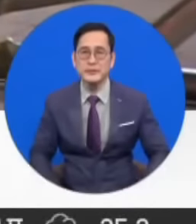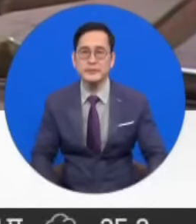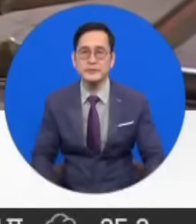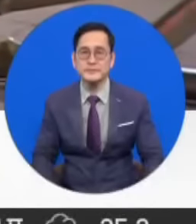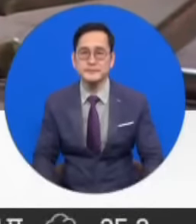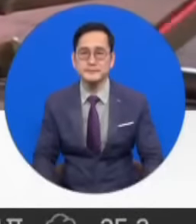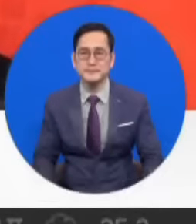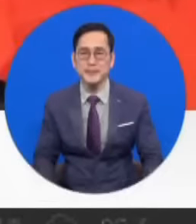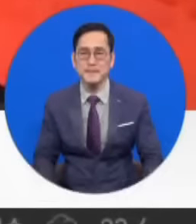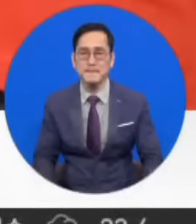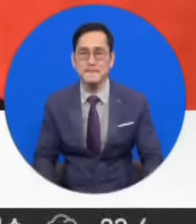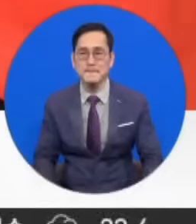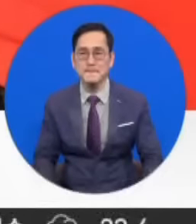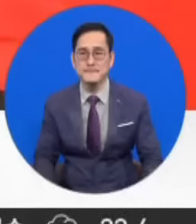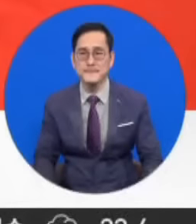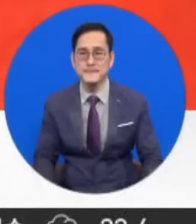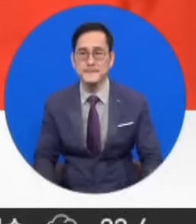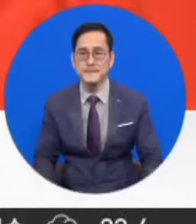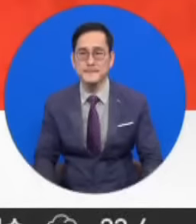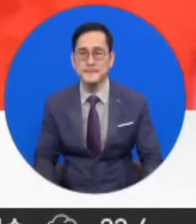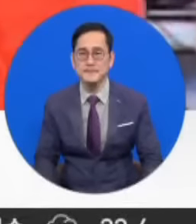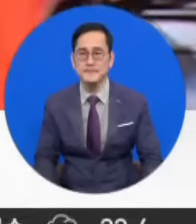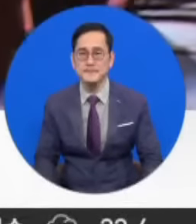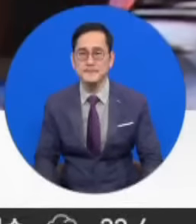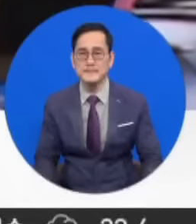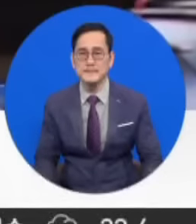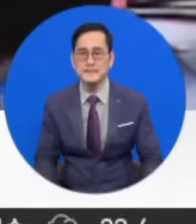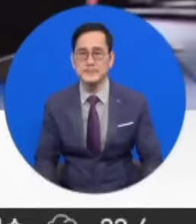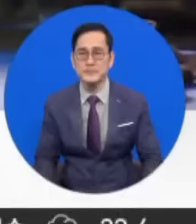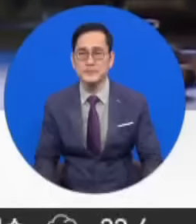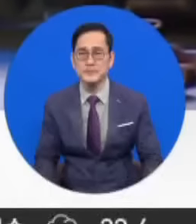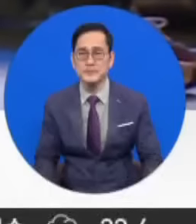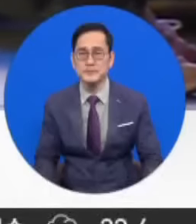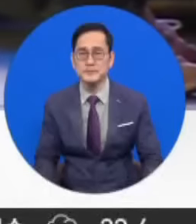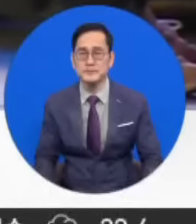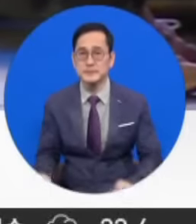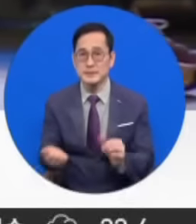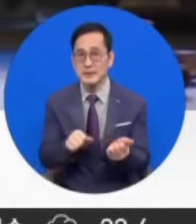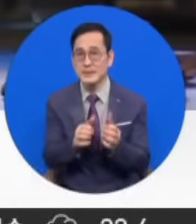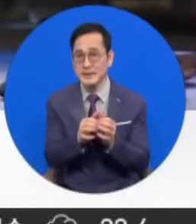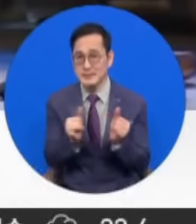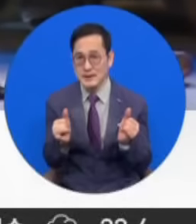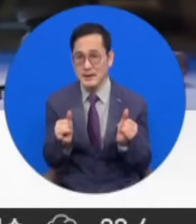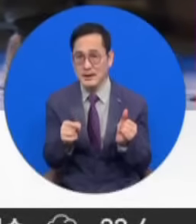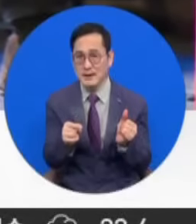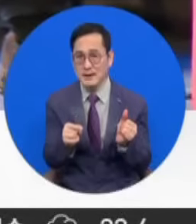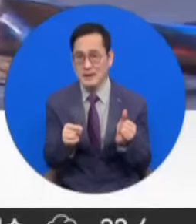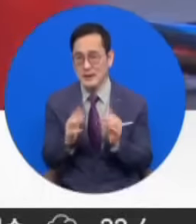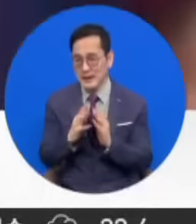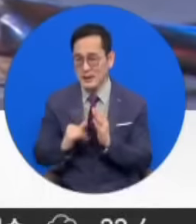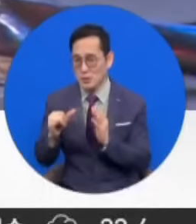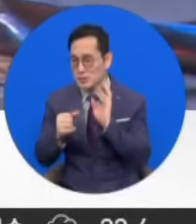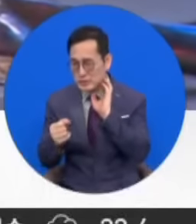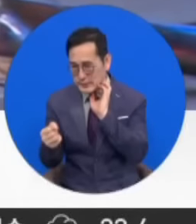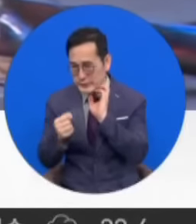오늘 한 매체에 보도돼 있는 사망한 사망자의 유가족들 인터뷰